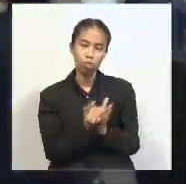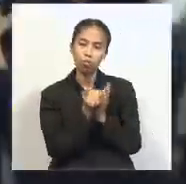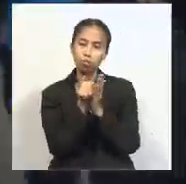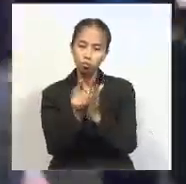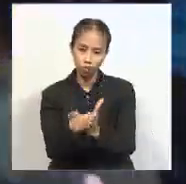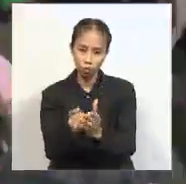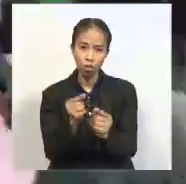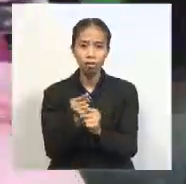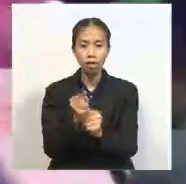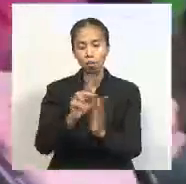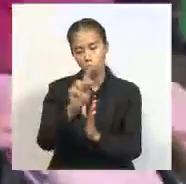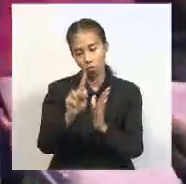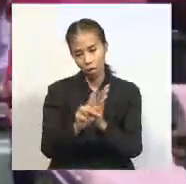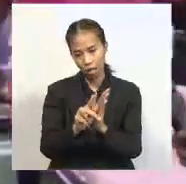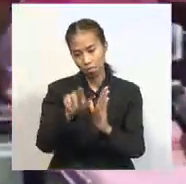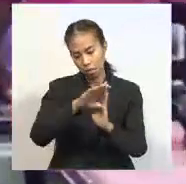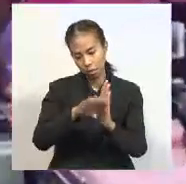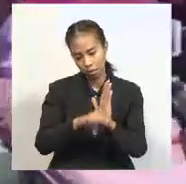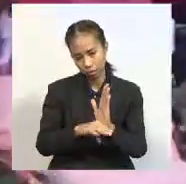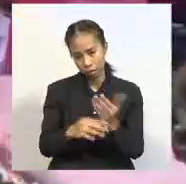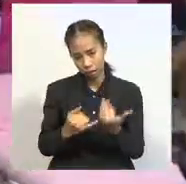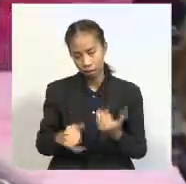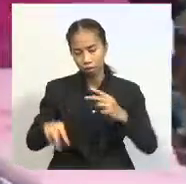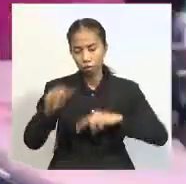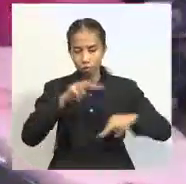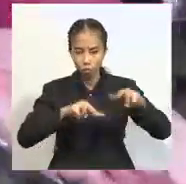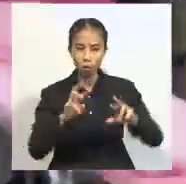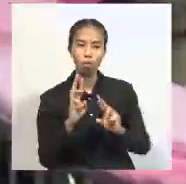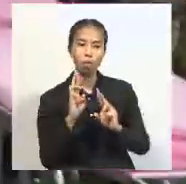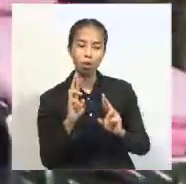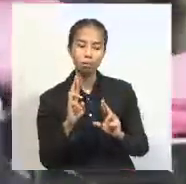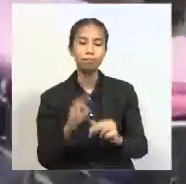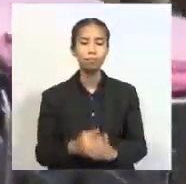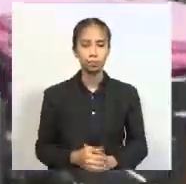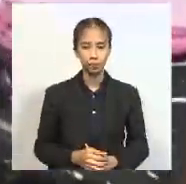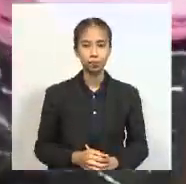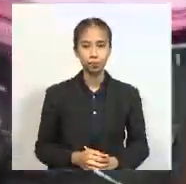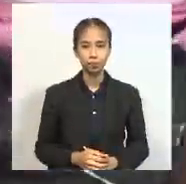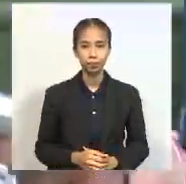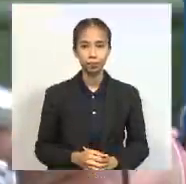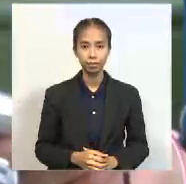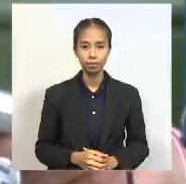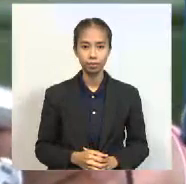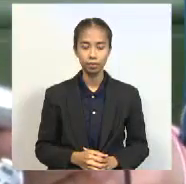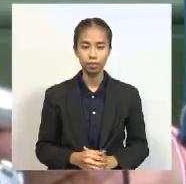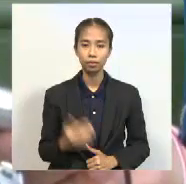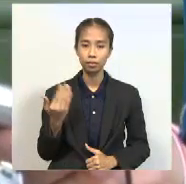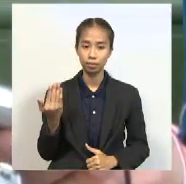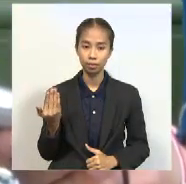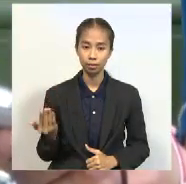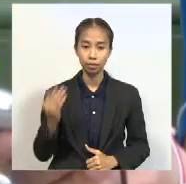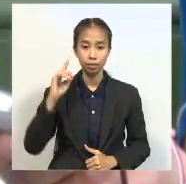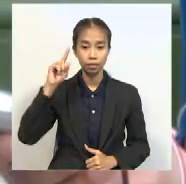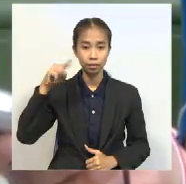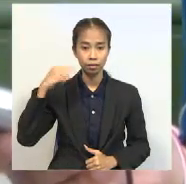ระเบียบกติกาที่มีอยู่แล้วพร้อมทั้งติดตามเฝ้าระวังสถานการณ์อย่างใกล้ชิดด้านนางนฤมลพิ